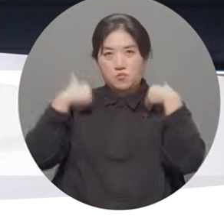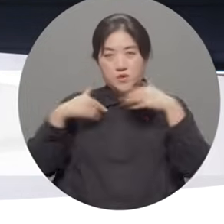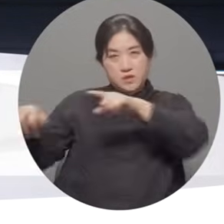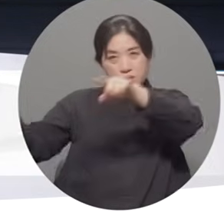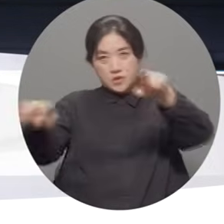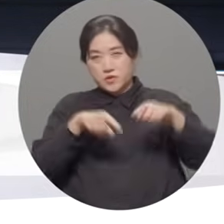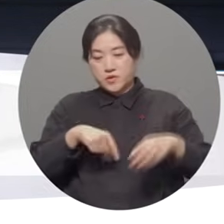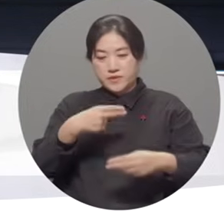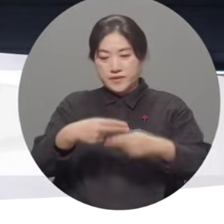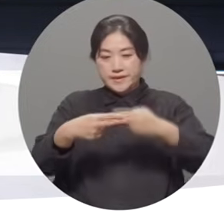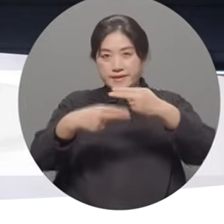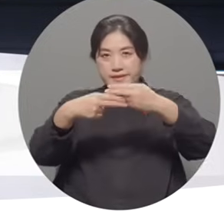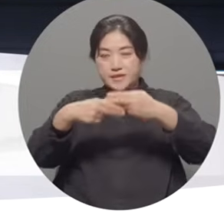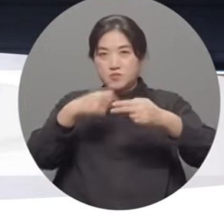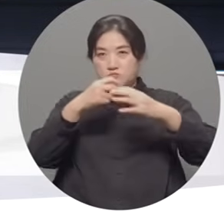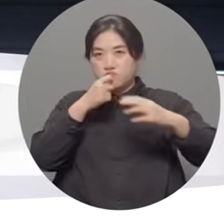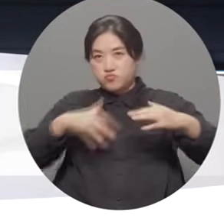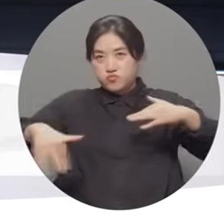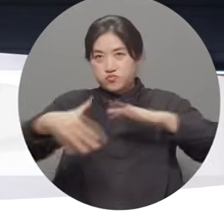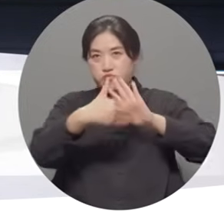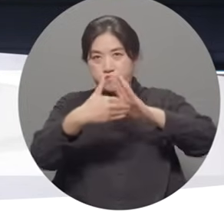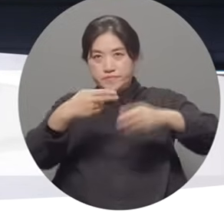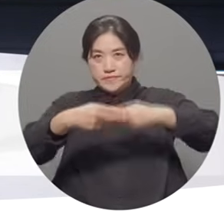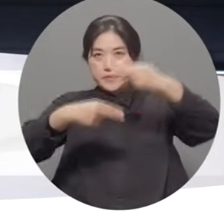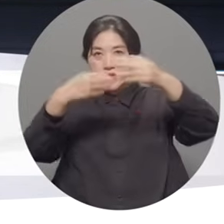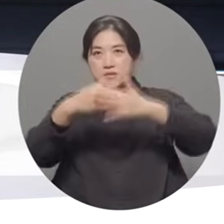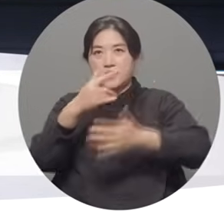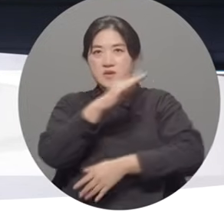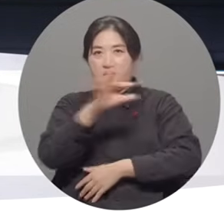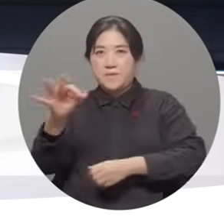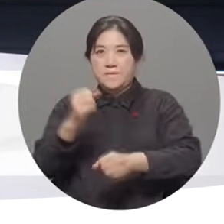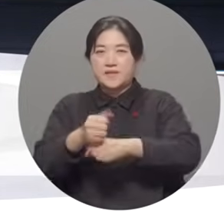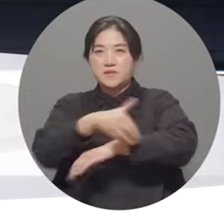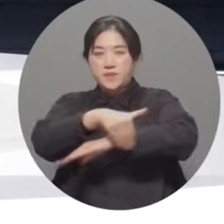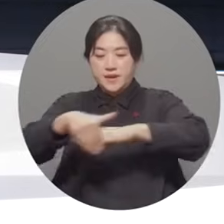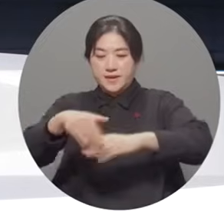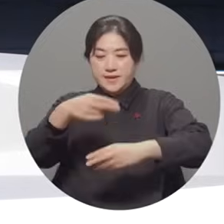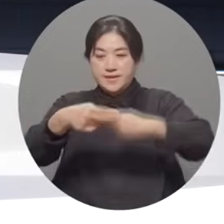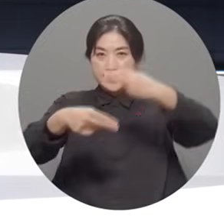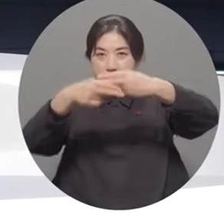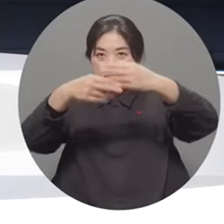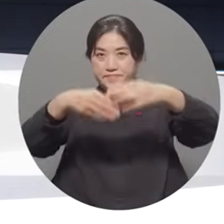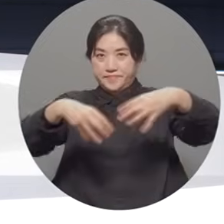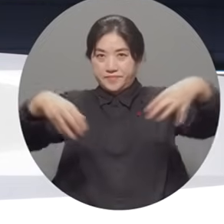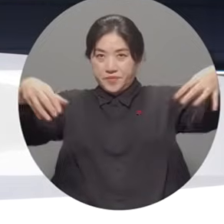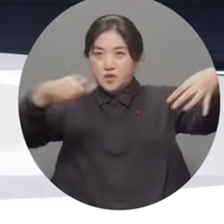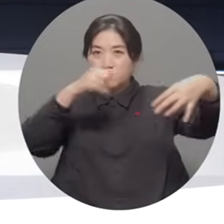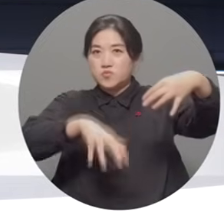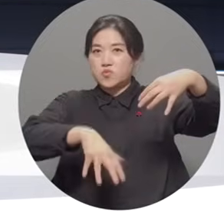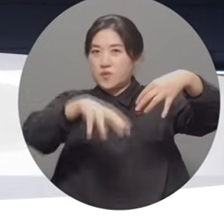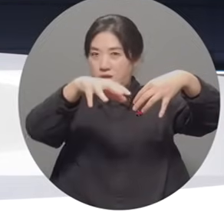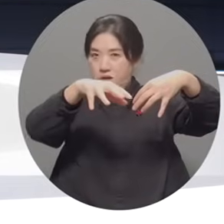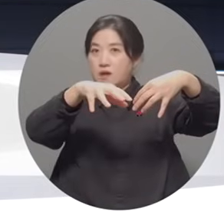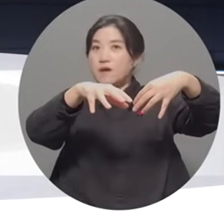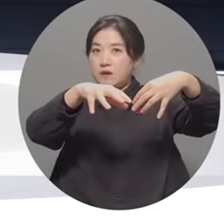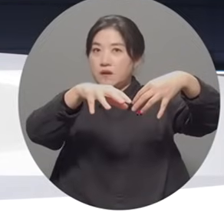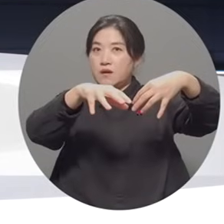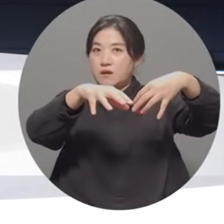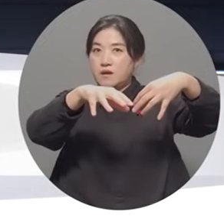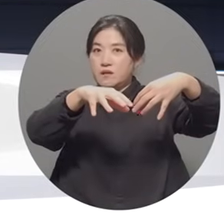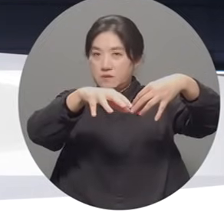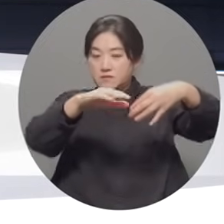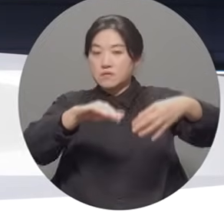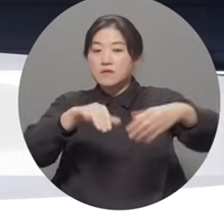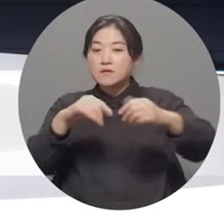전국에 댐 10개를 만들겠다는 계획을 내놨습니다. 댐을 만들면 물을 가둘 수 있지만 그만큼 물에 잠기는